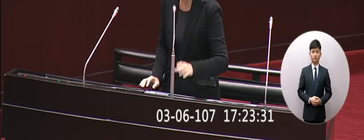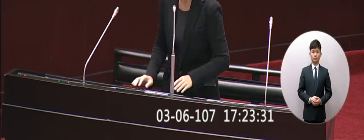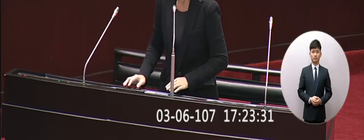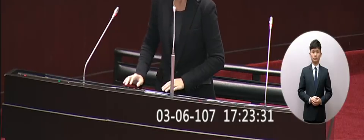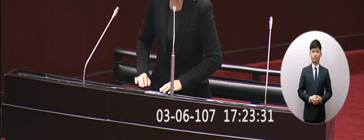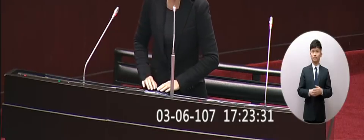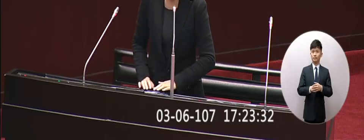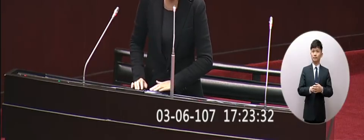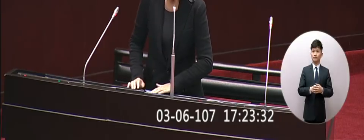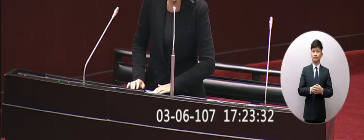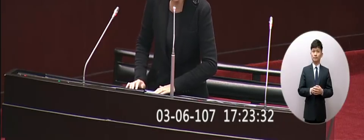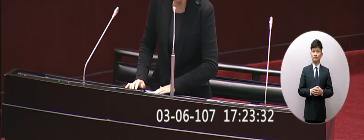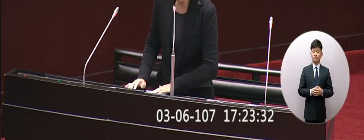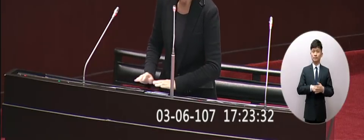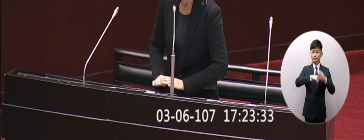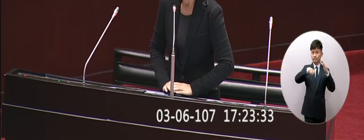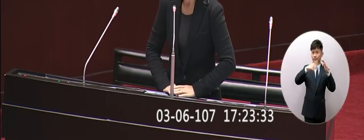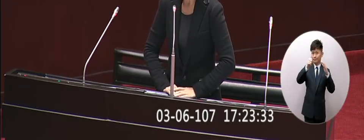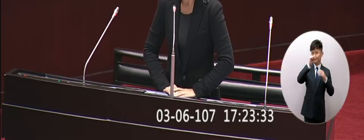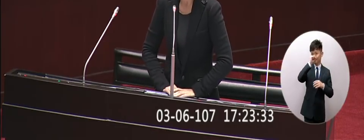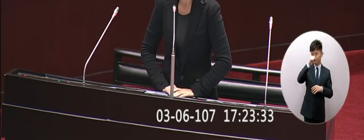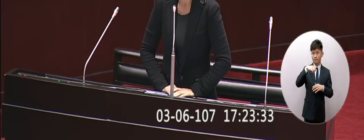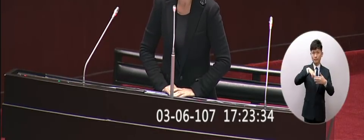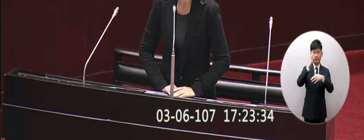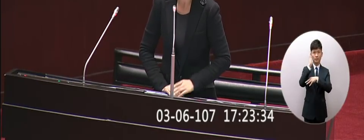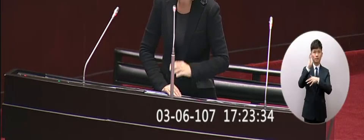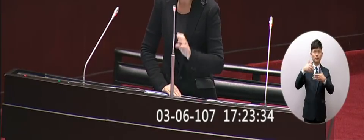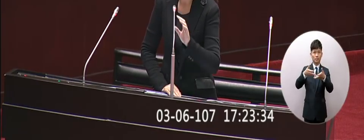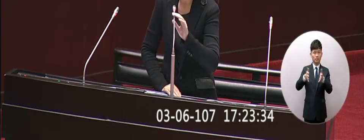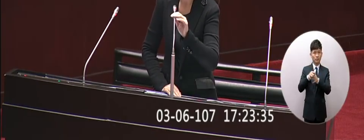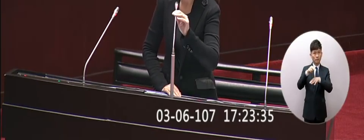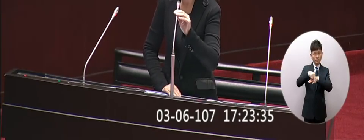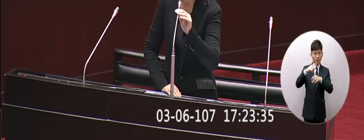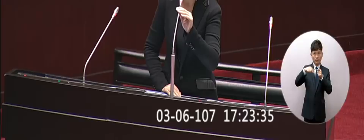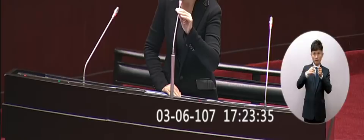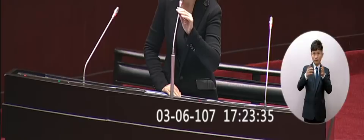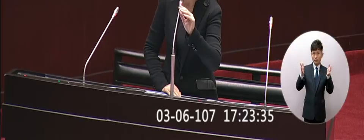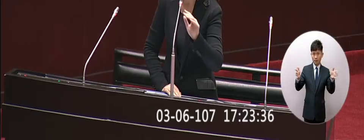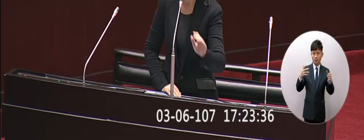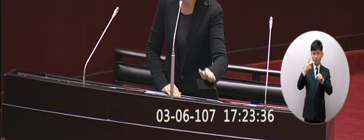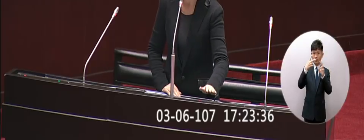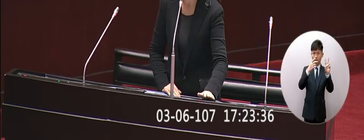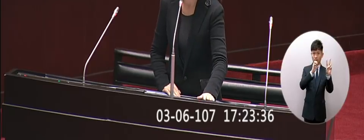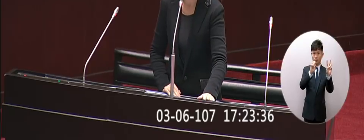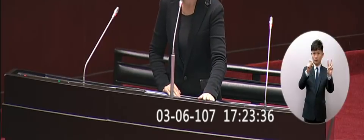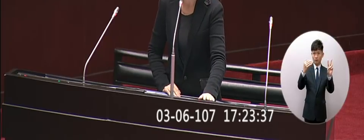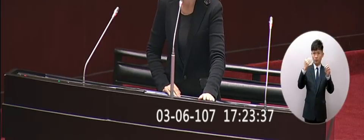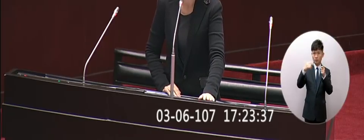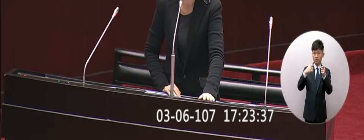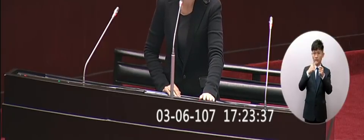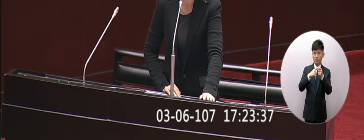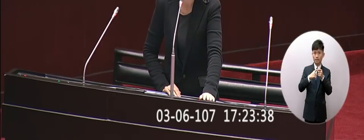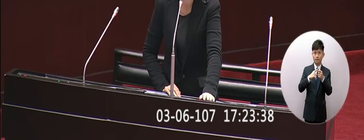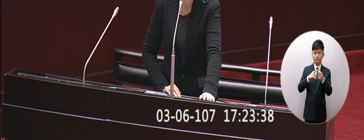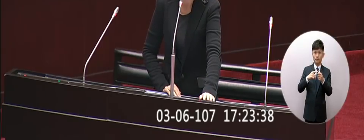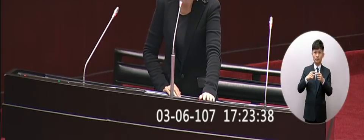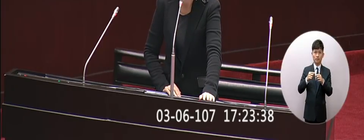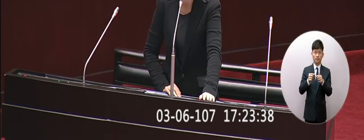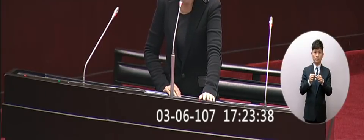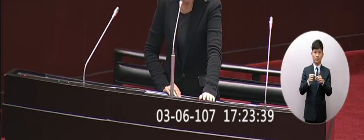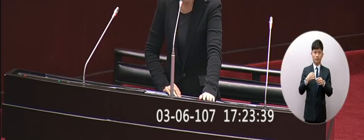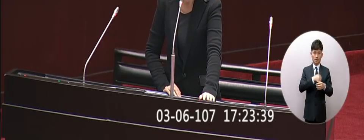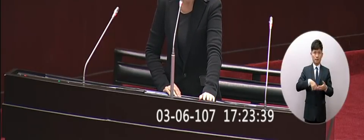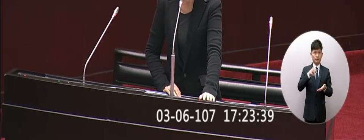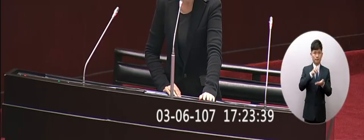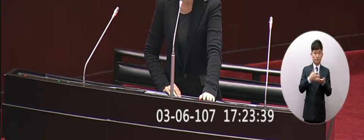吴老师委员你好， 院长好。我们的内政部规划一年之内，2019年我们要全面换发晶片身份